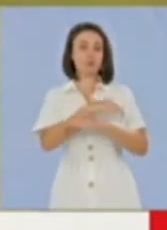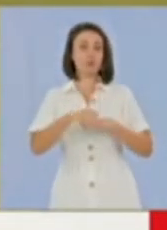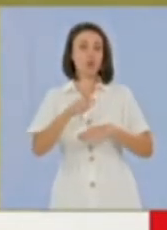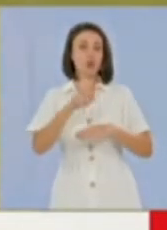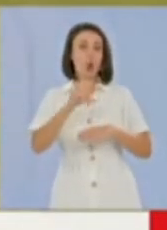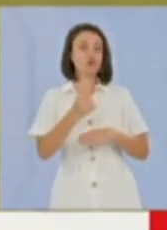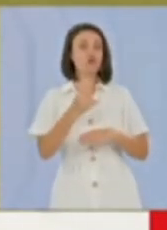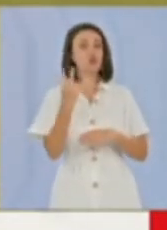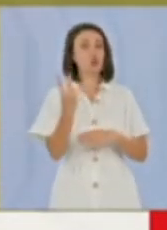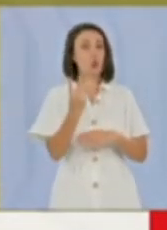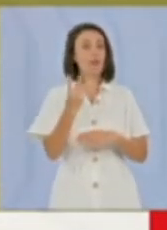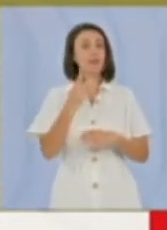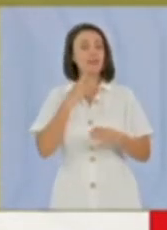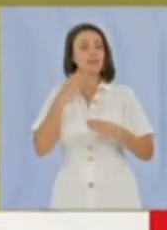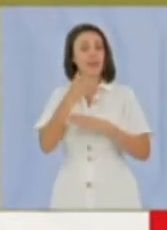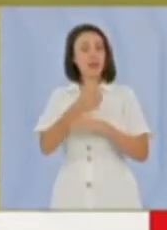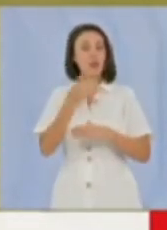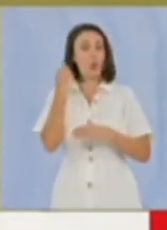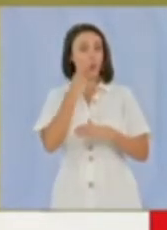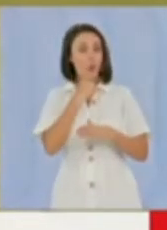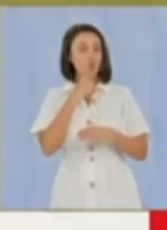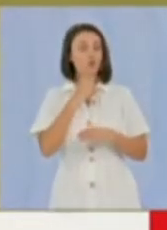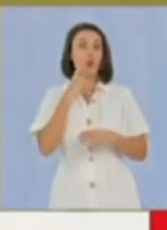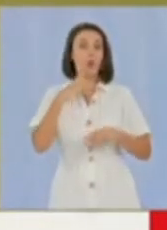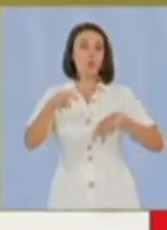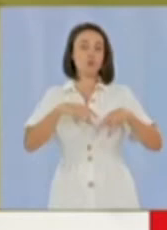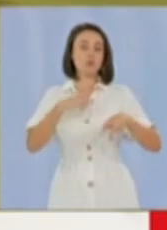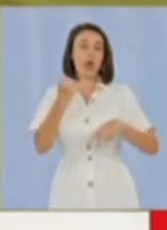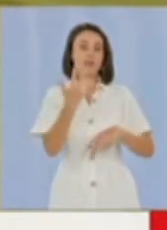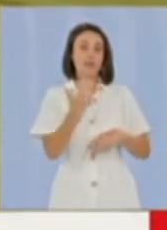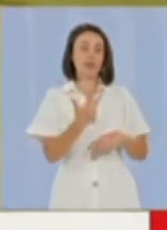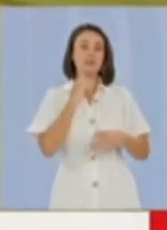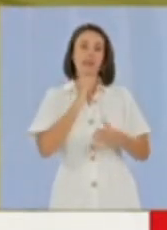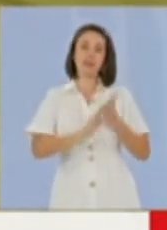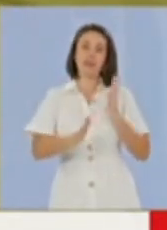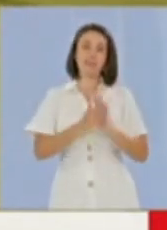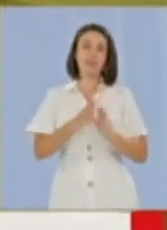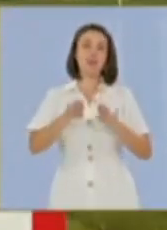Borș 2. În schimb, în direcția spre Cluj-Napoca, autostrada A3 se termină în câmp.